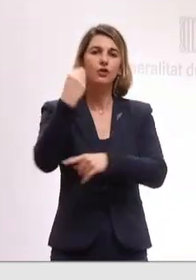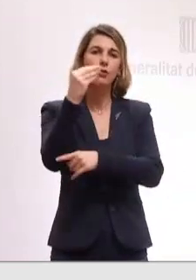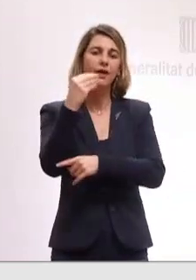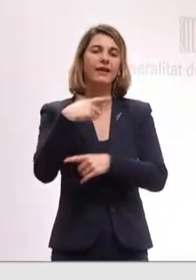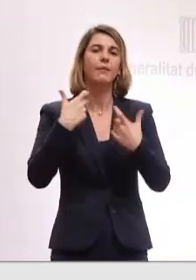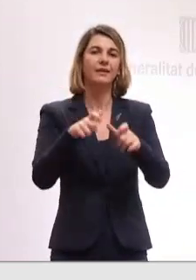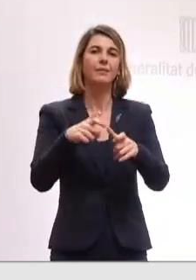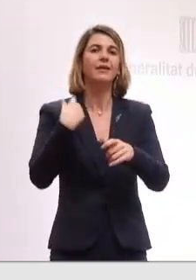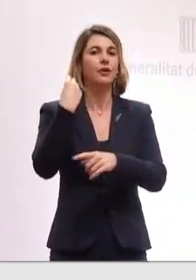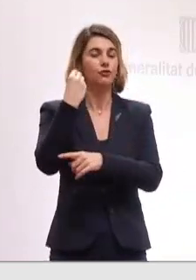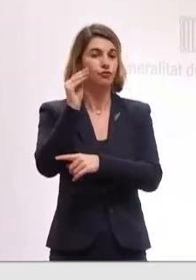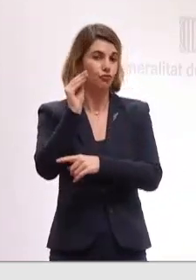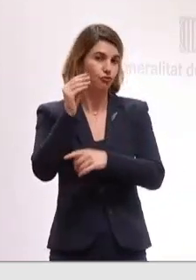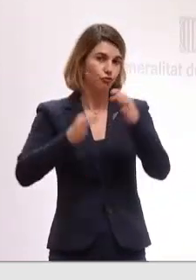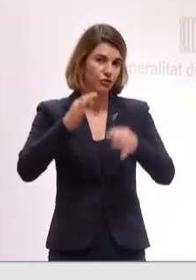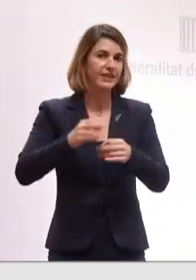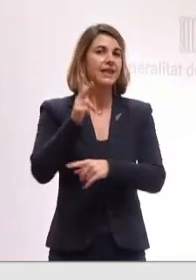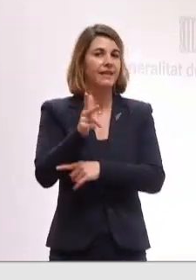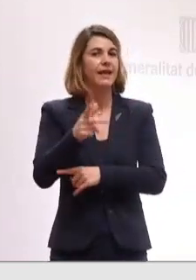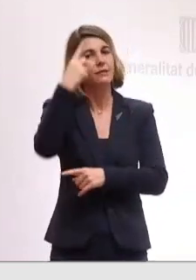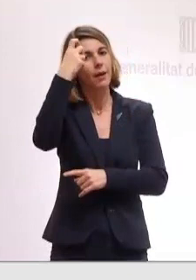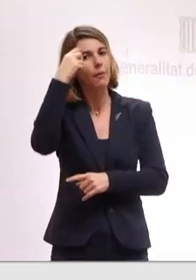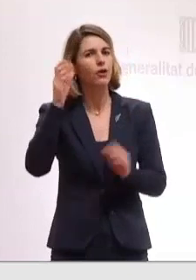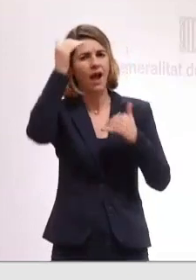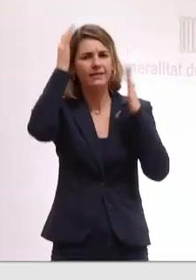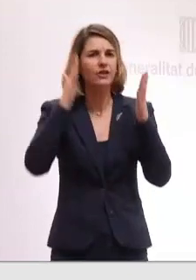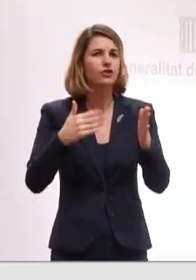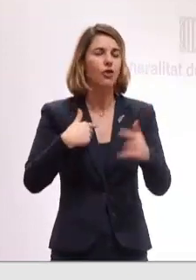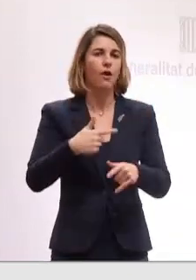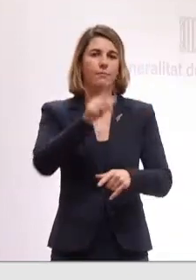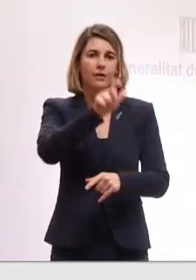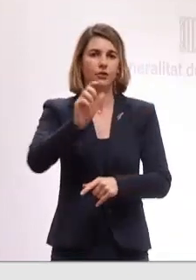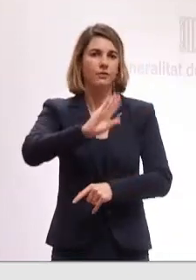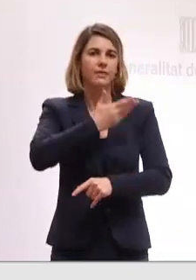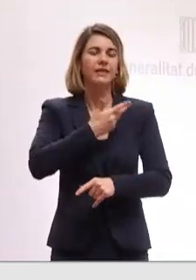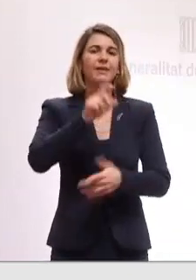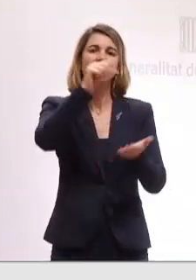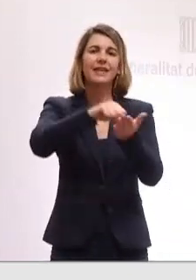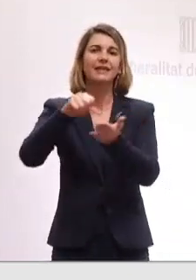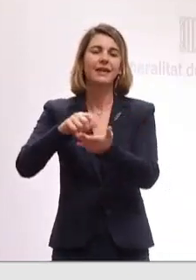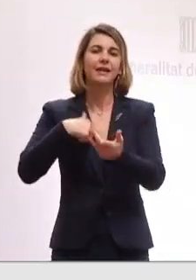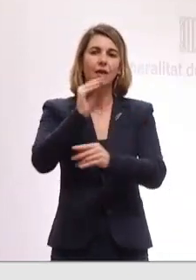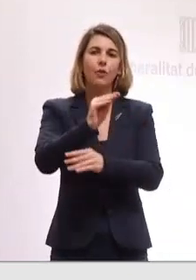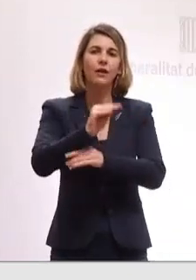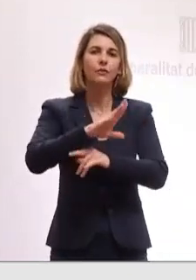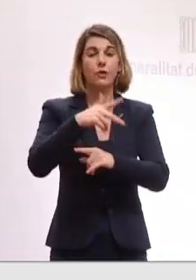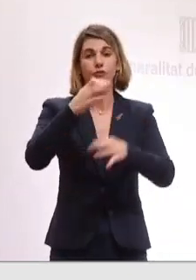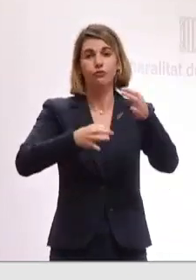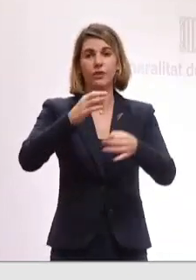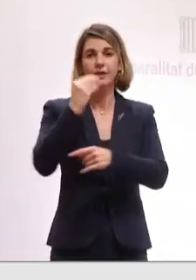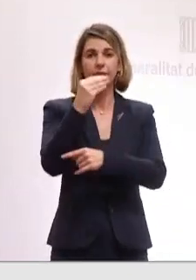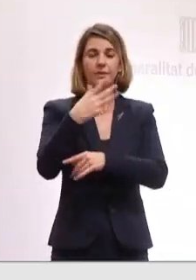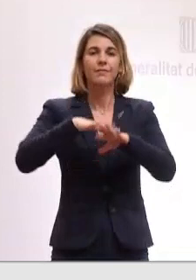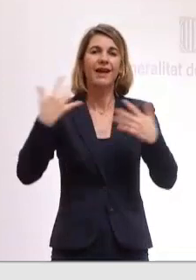Justícia, Drets i Memòria, on es va dedicar a l'atenció a les víctimes i als centres educatius de justícia juvenil orientats a la